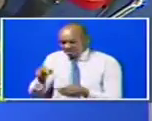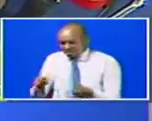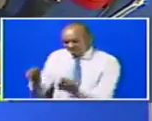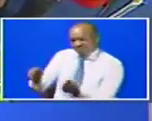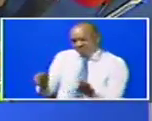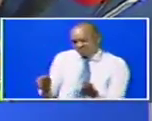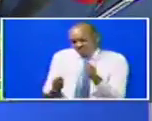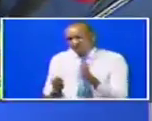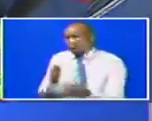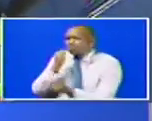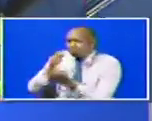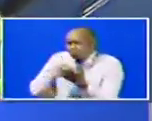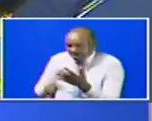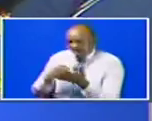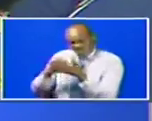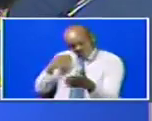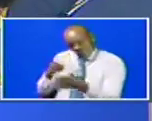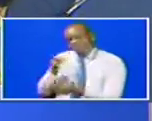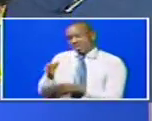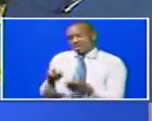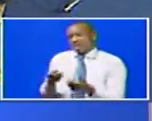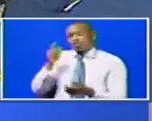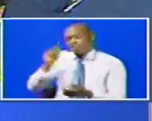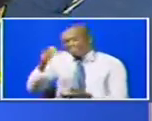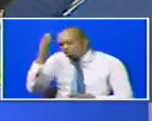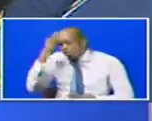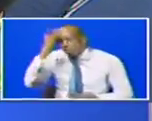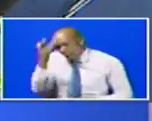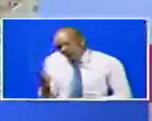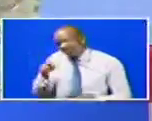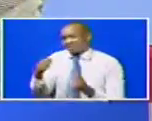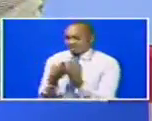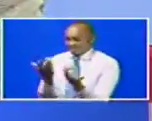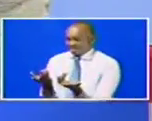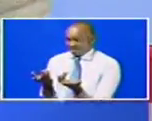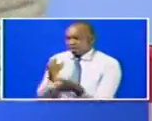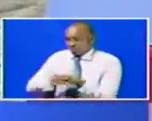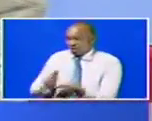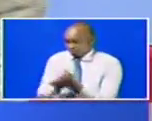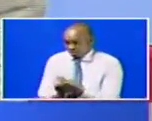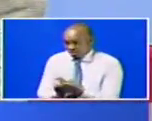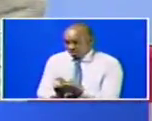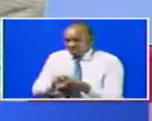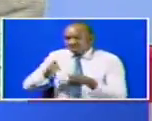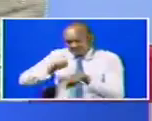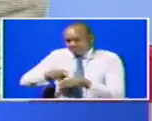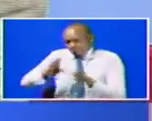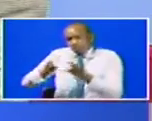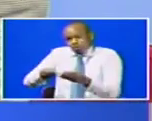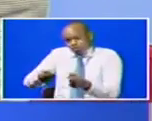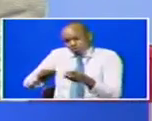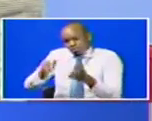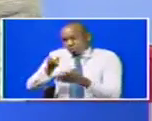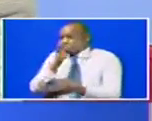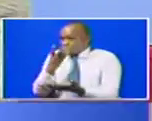kidogo, kitu cha kwanza, kabla upoteze mwelekeo, ni vizuri kwanza tujue kwa nini unapoteza huo mwelekeo wakati uko barabarani. Utelezi wa barabara unafanya ile contact